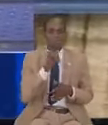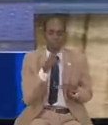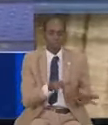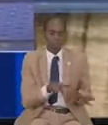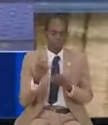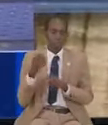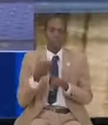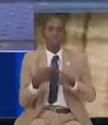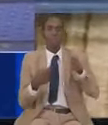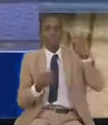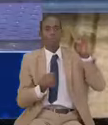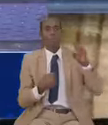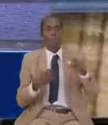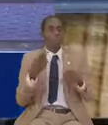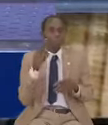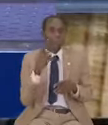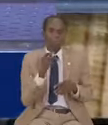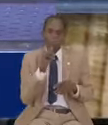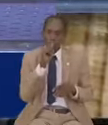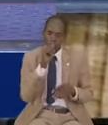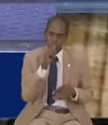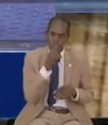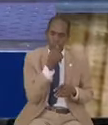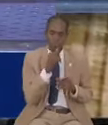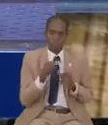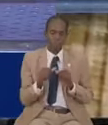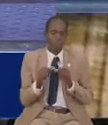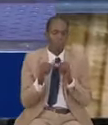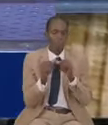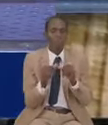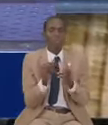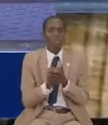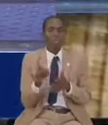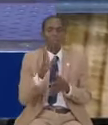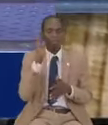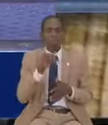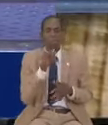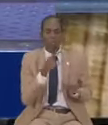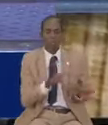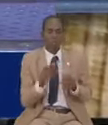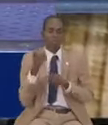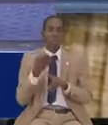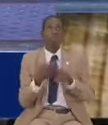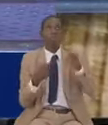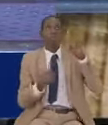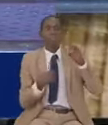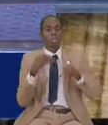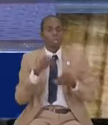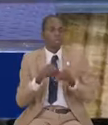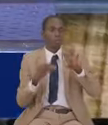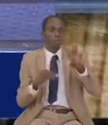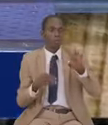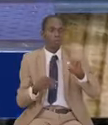et l'école persévé s'éloigne pas de moi Sergio verset 41